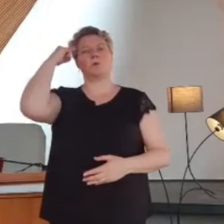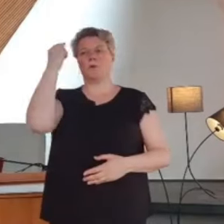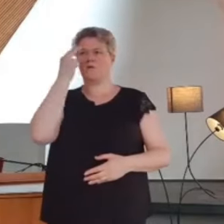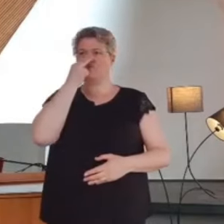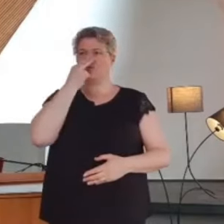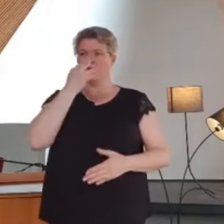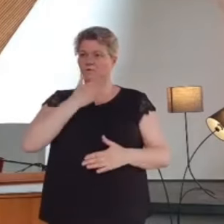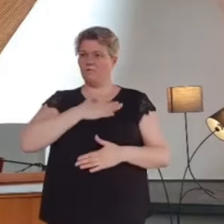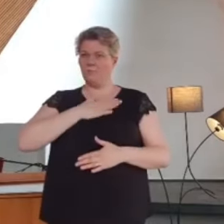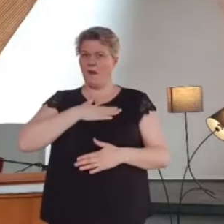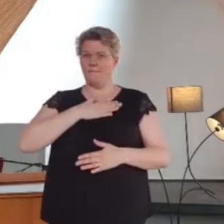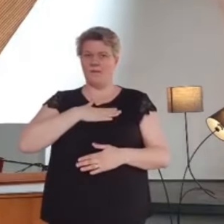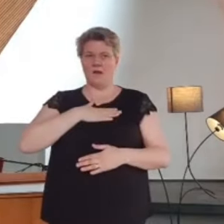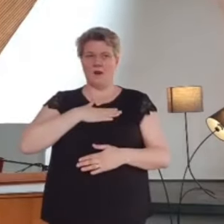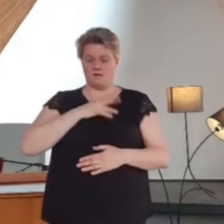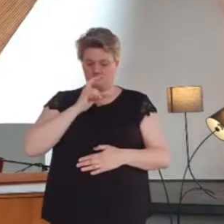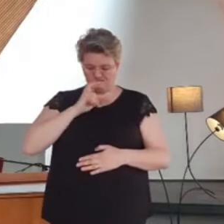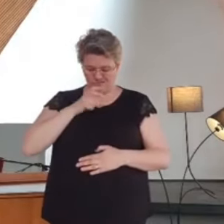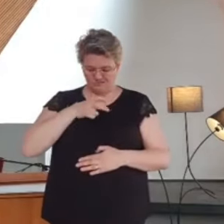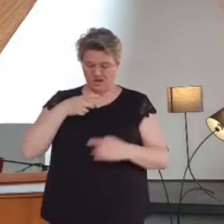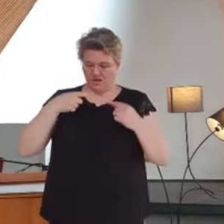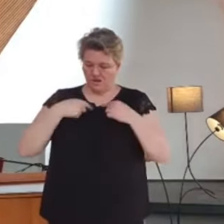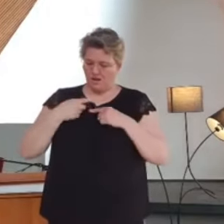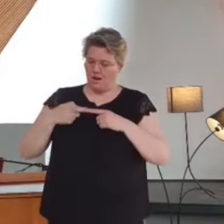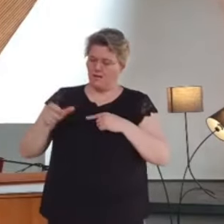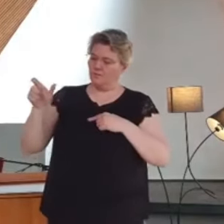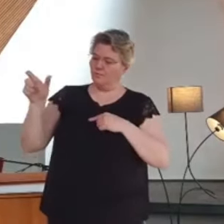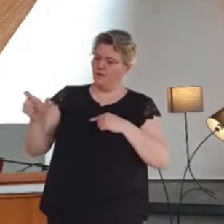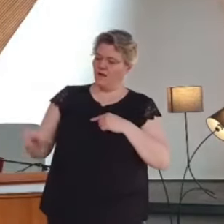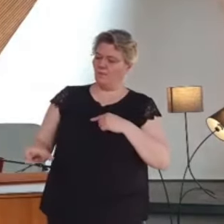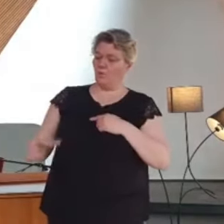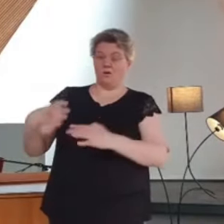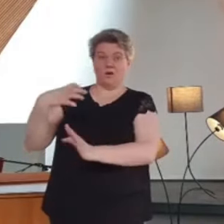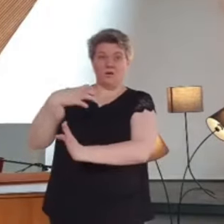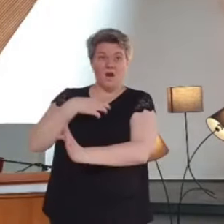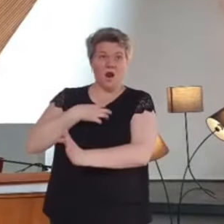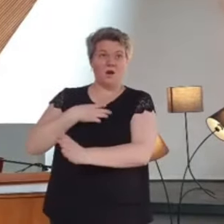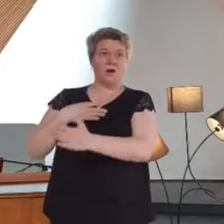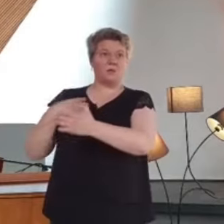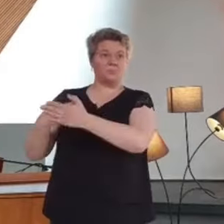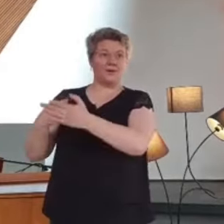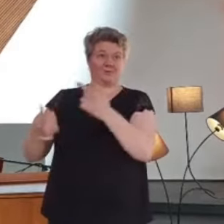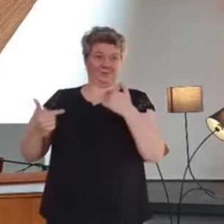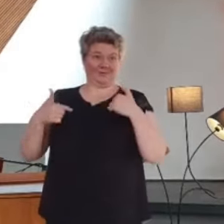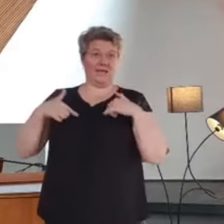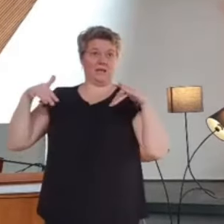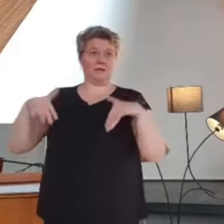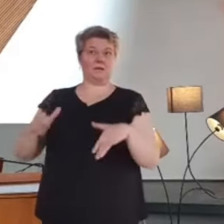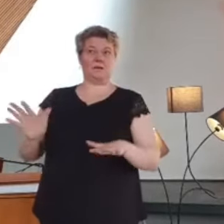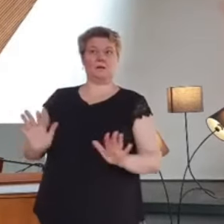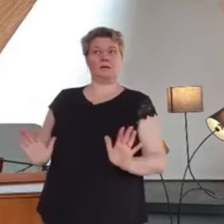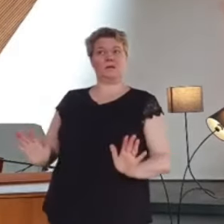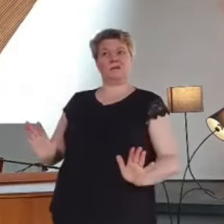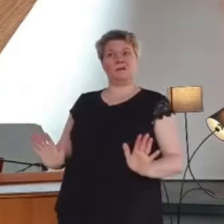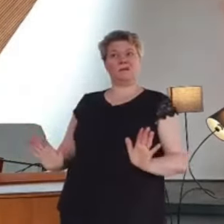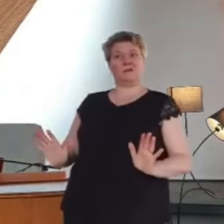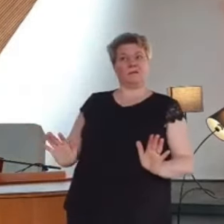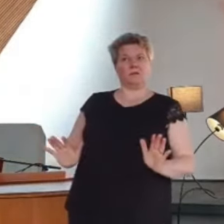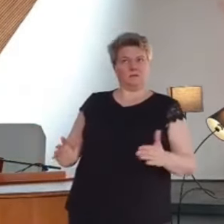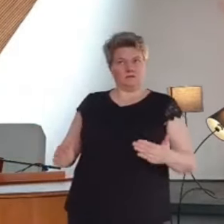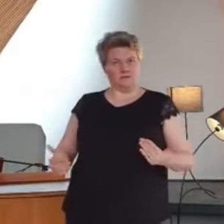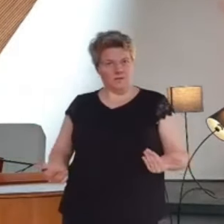wo haben wir Berührungsängste mit Menschen, mit Krankheiten oder Behinderungen? Wo trauen wir